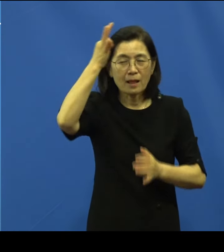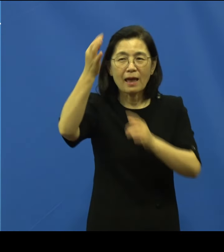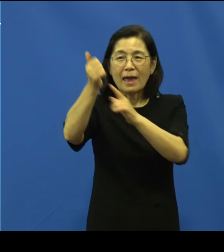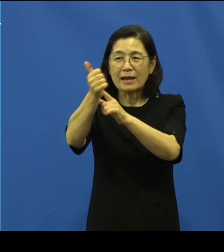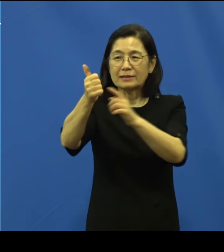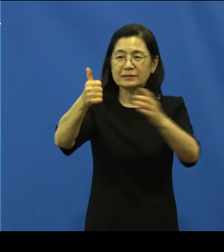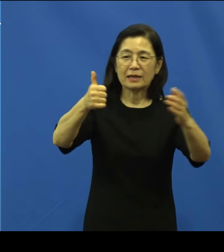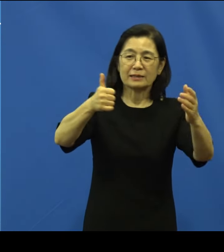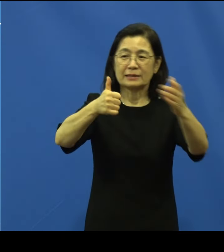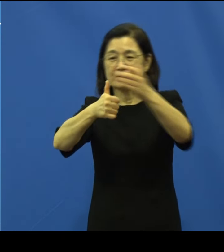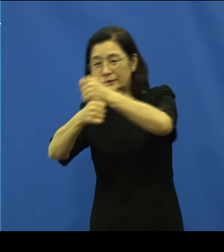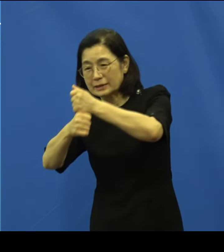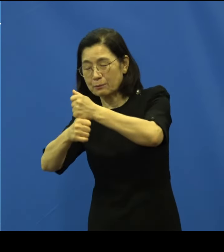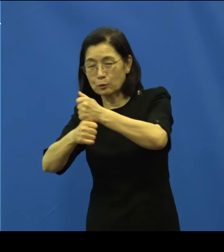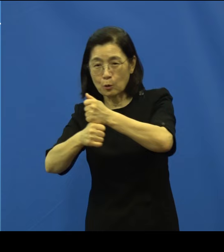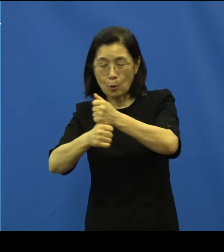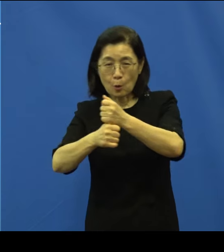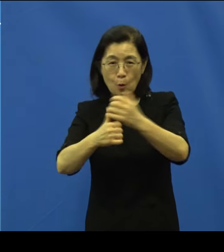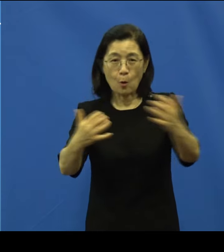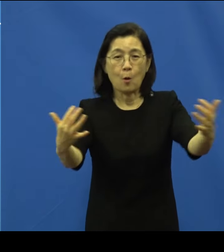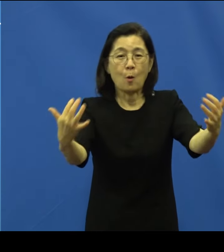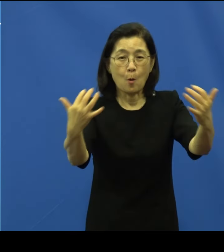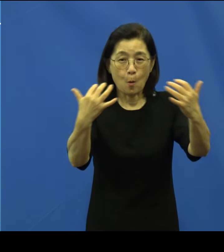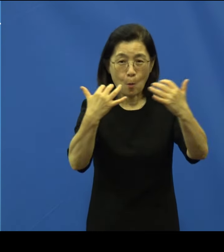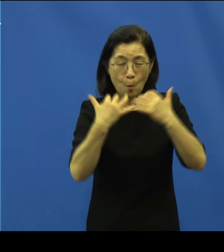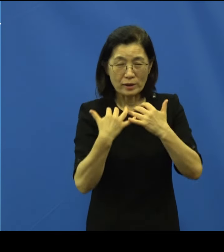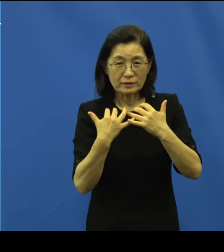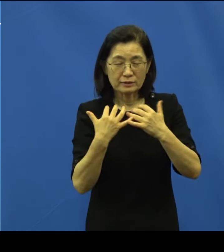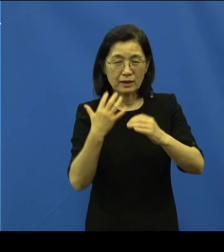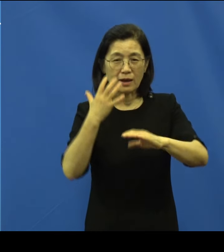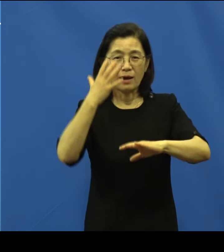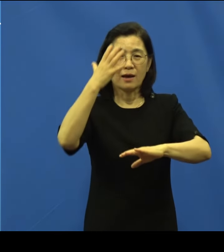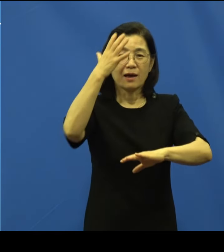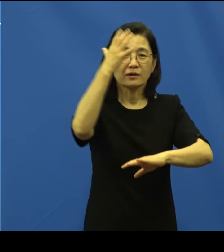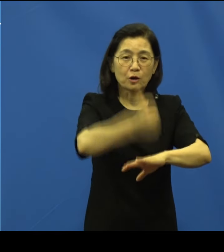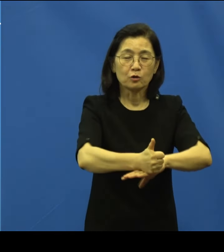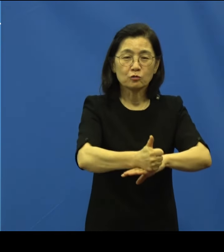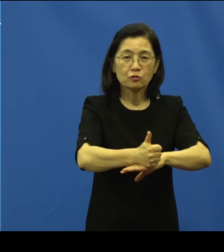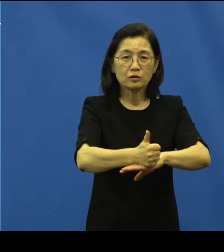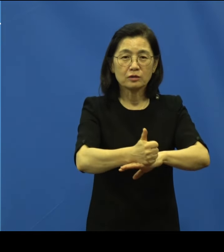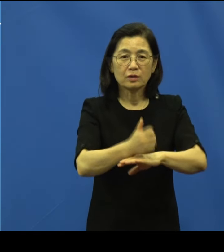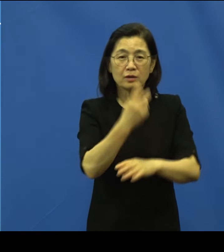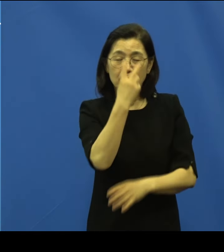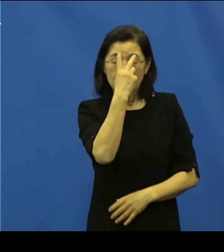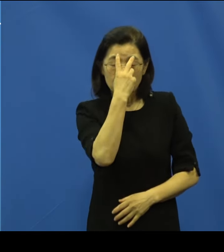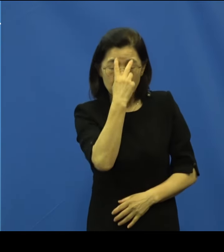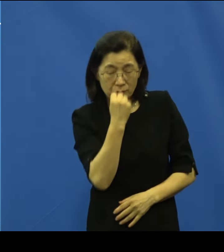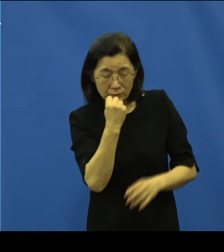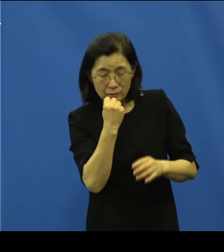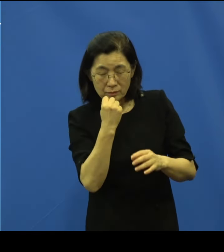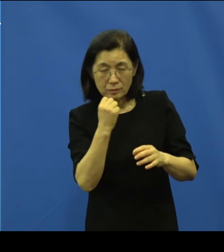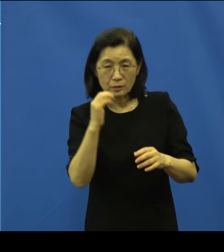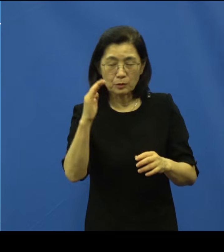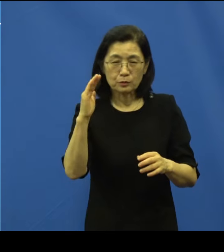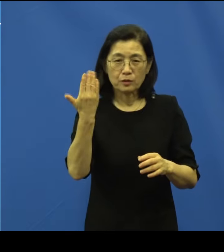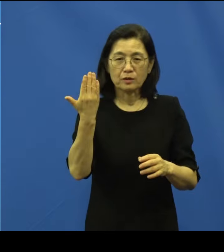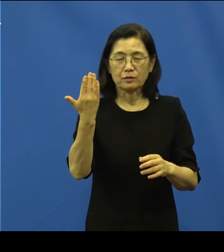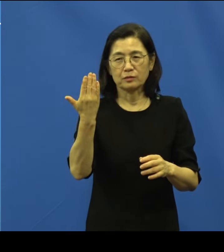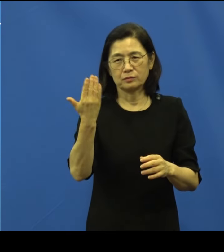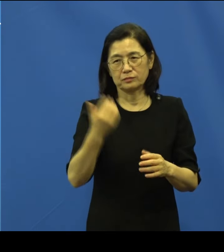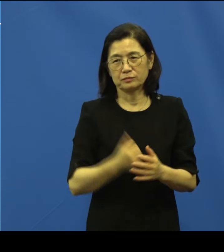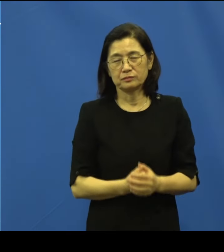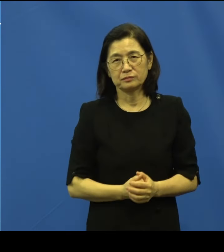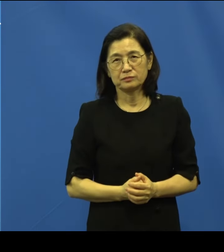된 거예요. 핵심은 뭐예요? 눈이에요. 눈이 열릴 게 열리고 닫힐 때 닫혀야 돼. 하나님이 하시는 일이라는